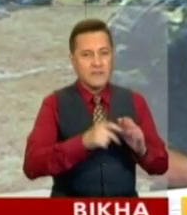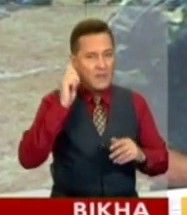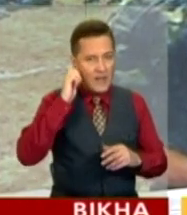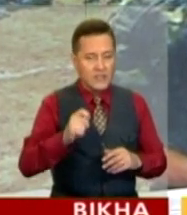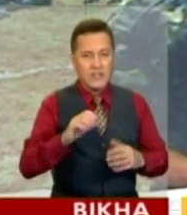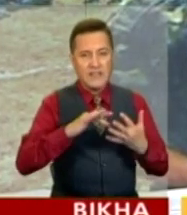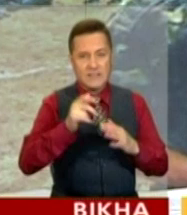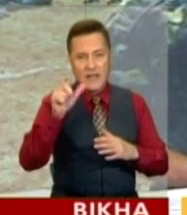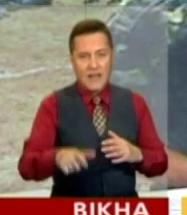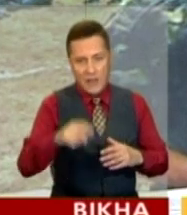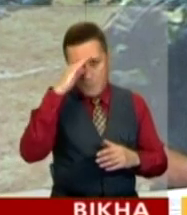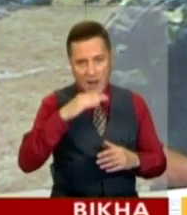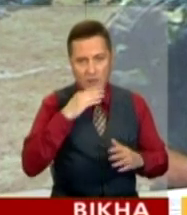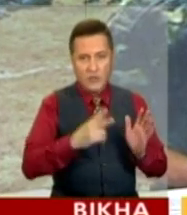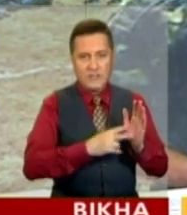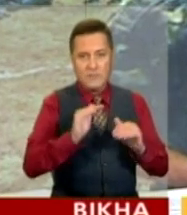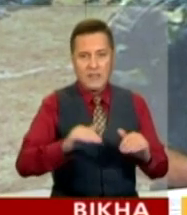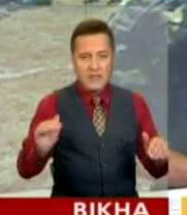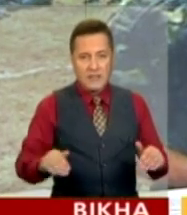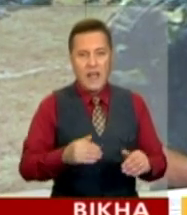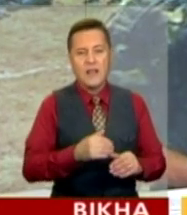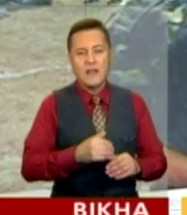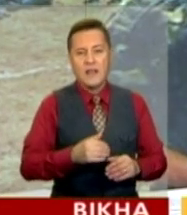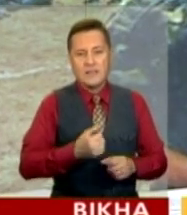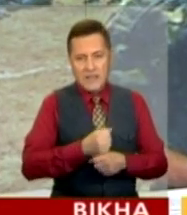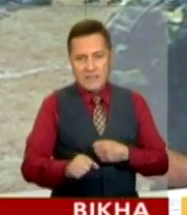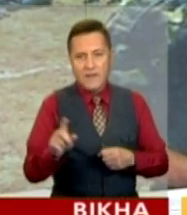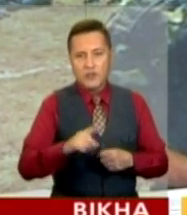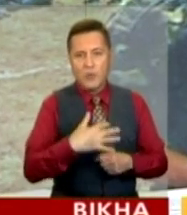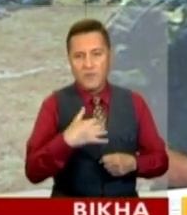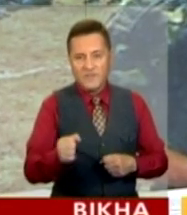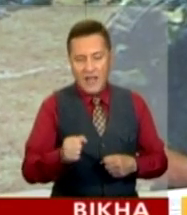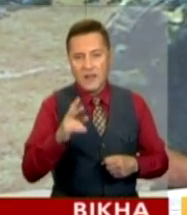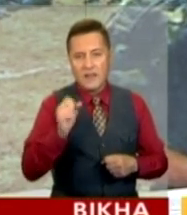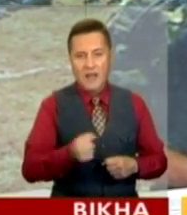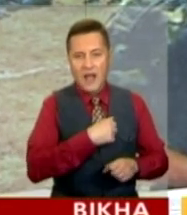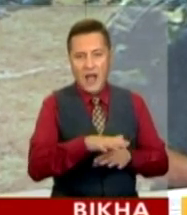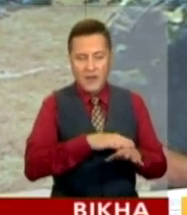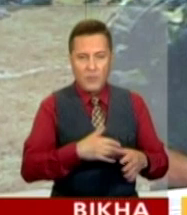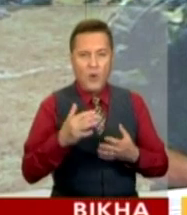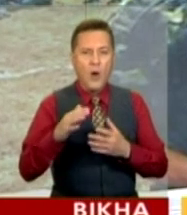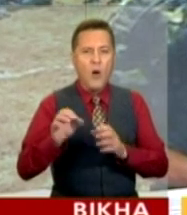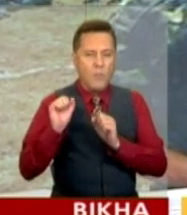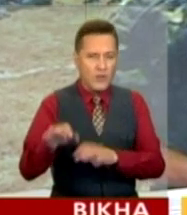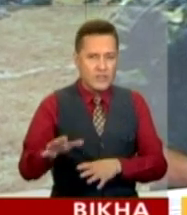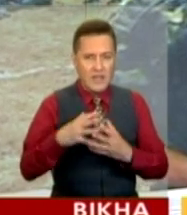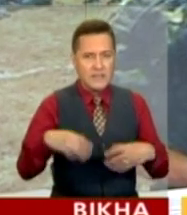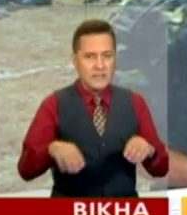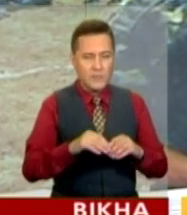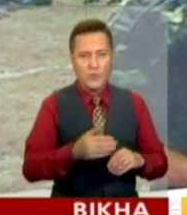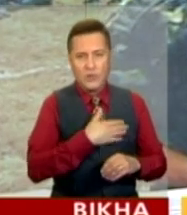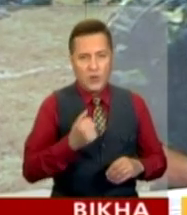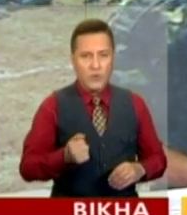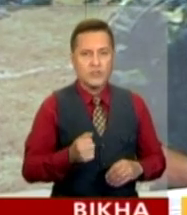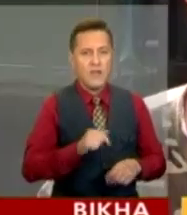Митришин, батько 7 дітей, наполіг, щоб його взяли до війська. Каже, полишати рідних не хоче, але відчуття обов'язку перед батьківщиною понад